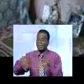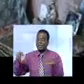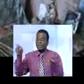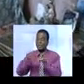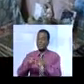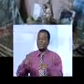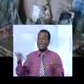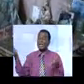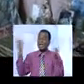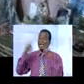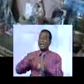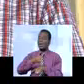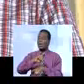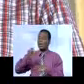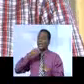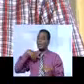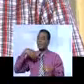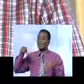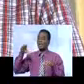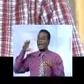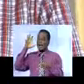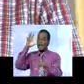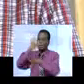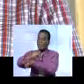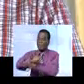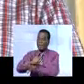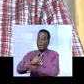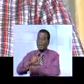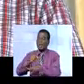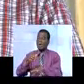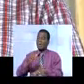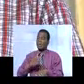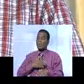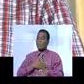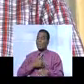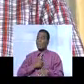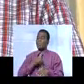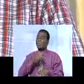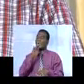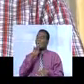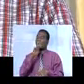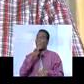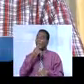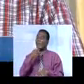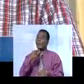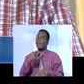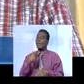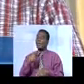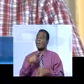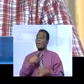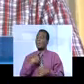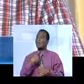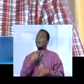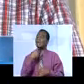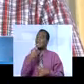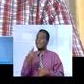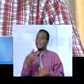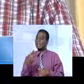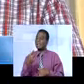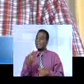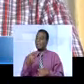nous avait arrêtés, ben, maman m'a fait part. Ah, on a arrêté tonton